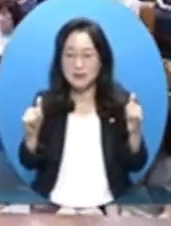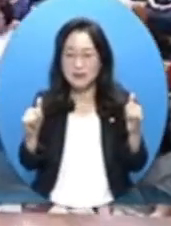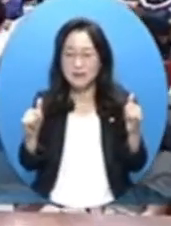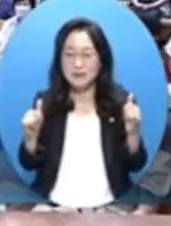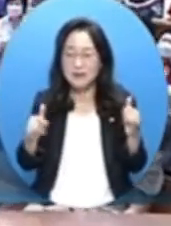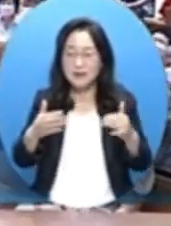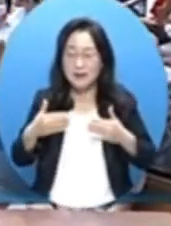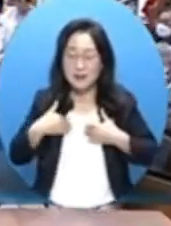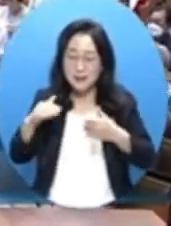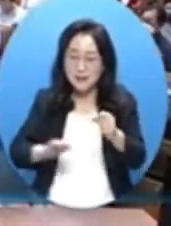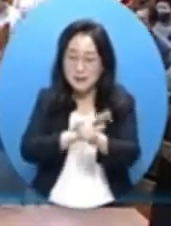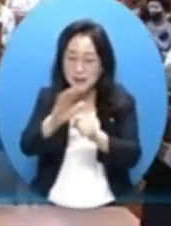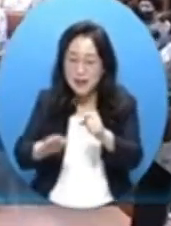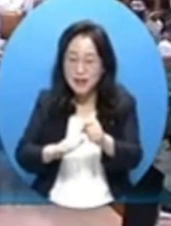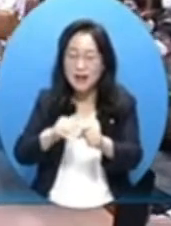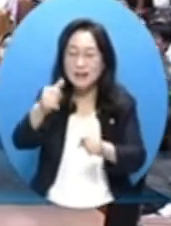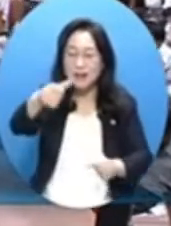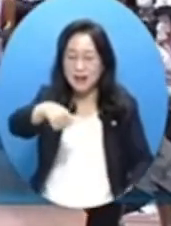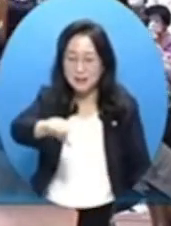내 사랑하는 아들